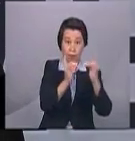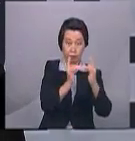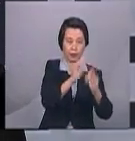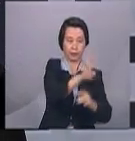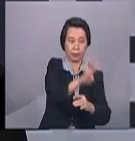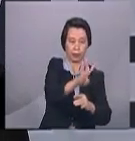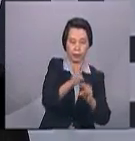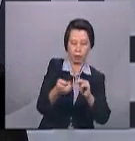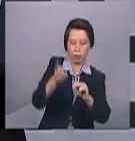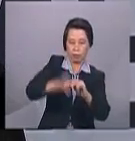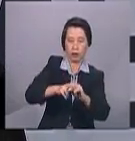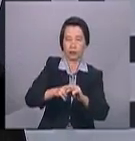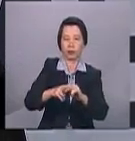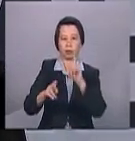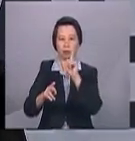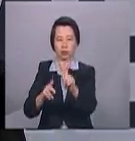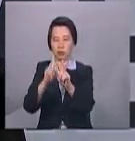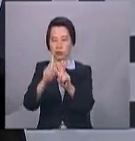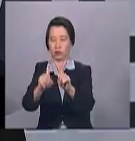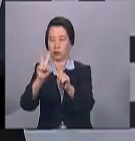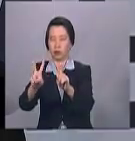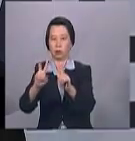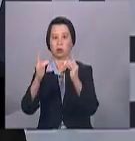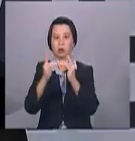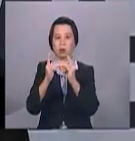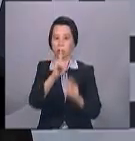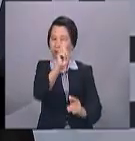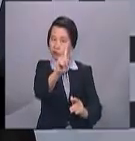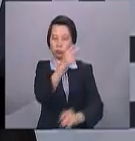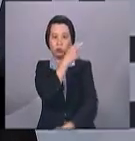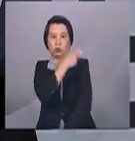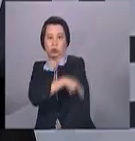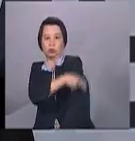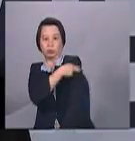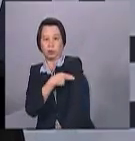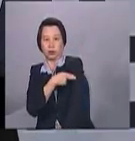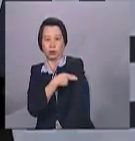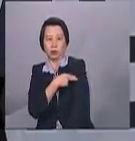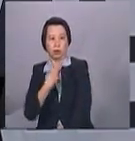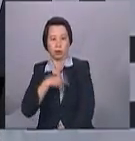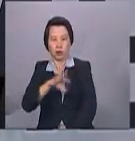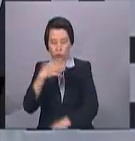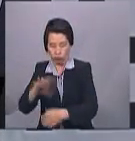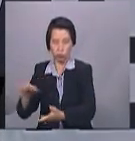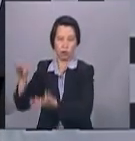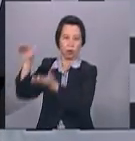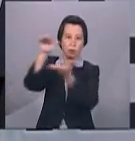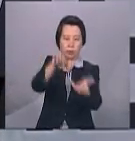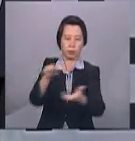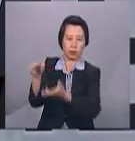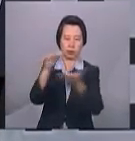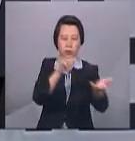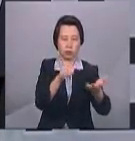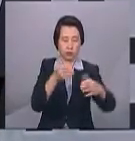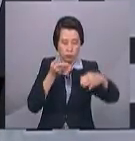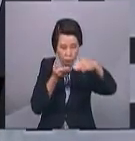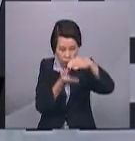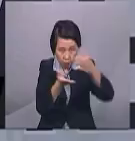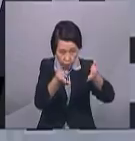sampai 112 katil hanya di satu hospital. Dan kita telah bekalkan ventilator